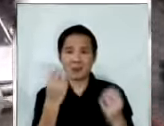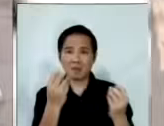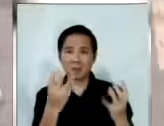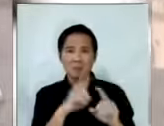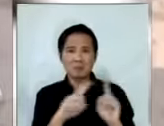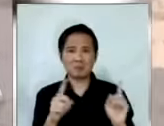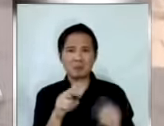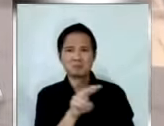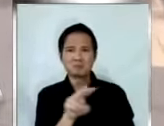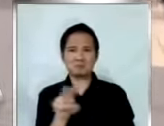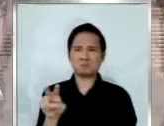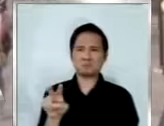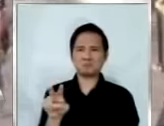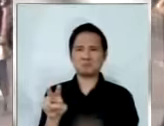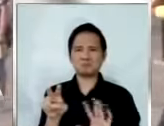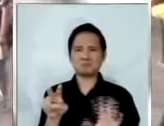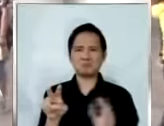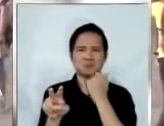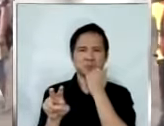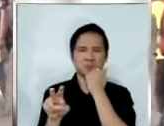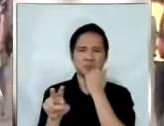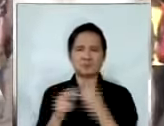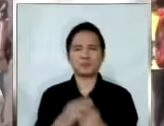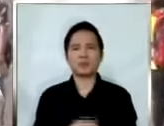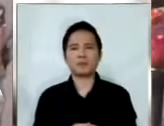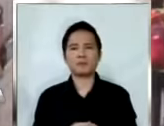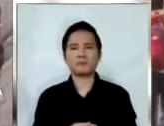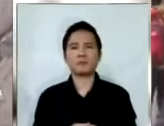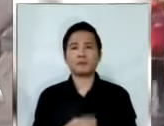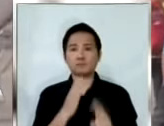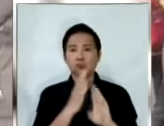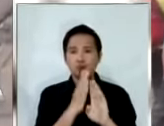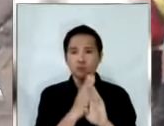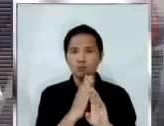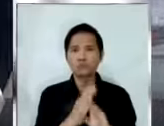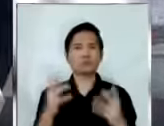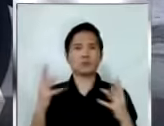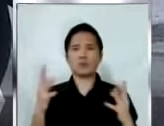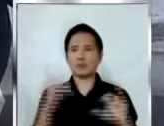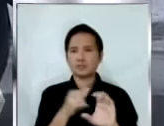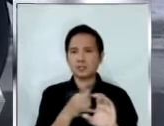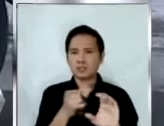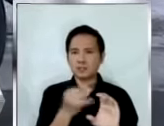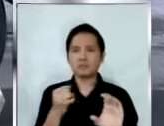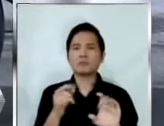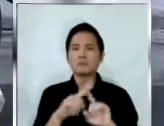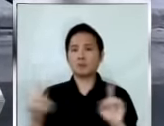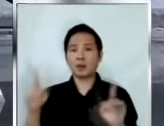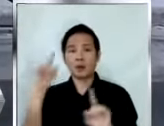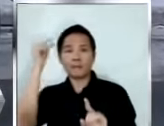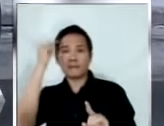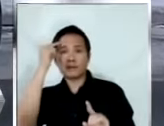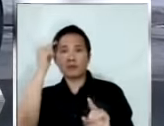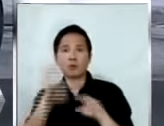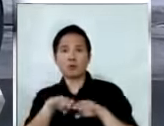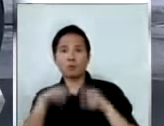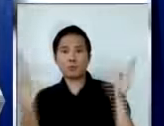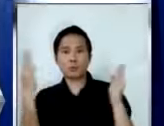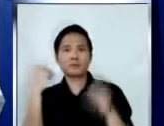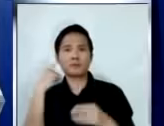bus at walang jeep, bukas daw ang gobyerno sa alternatibo ng motorsiklo at pag-aangkas sa mga pribadong motor